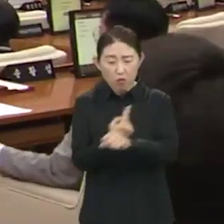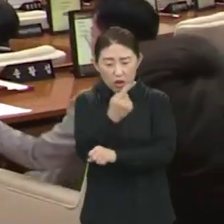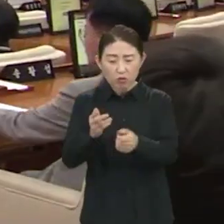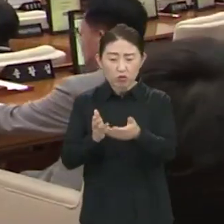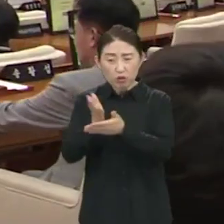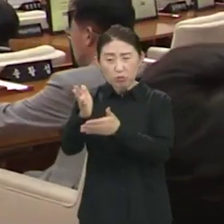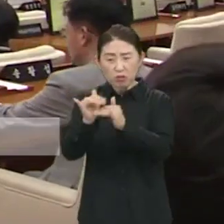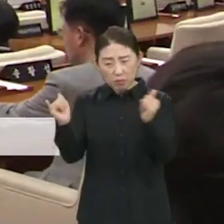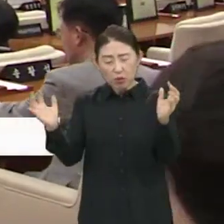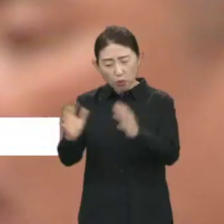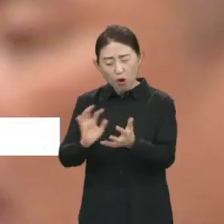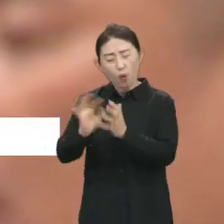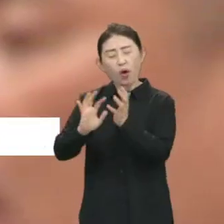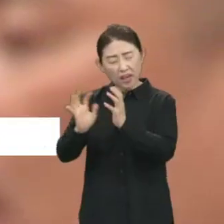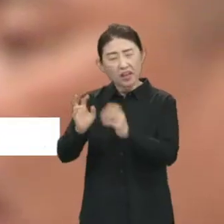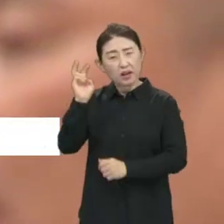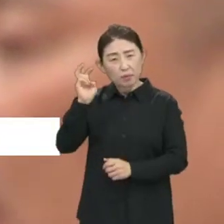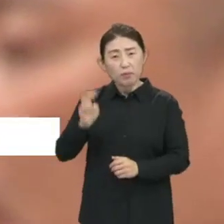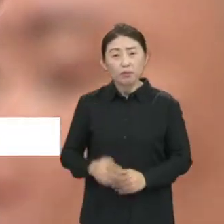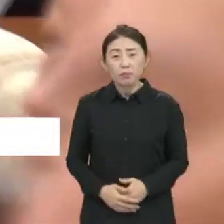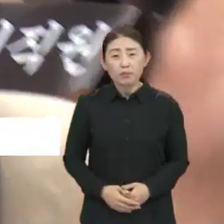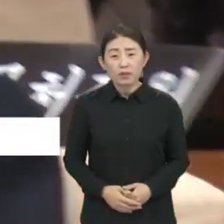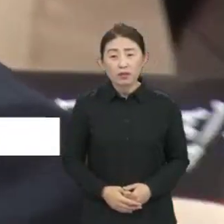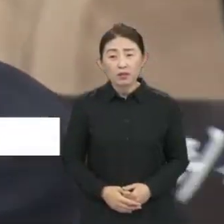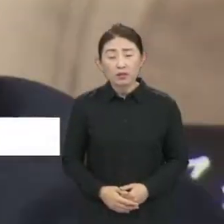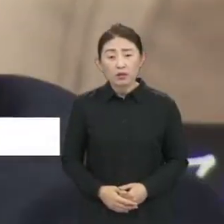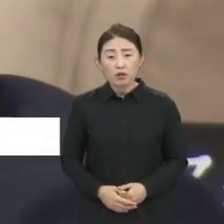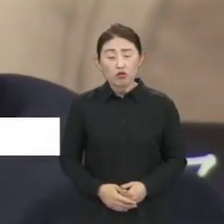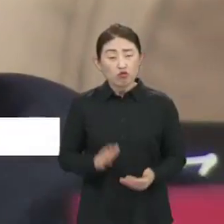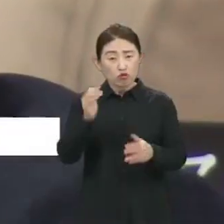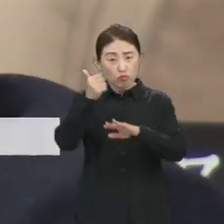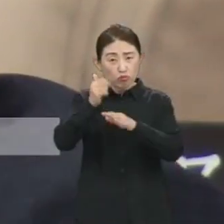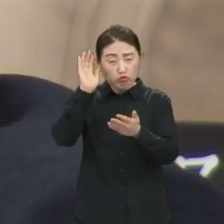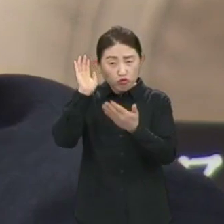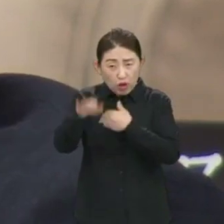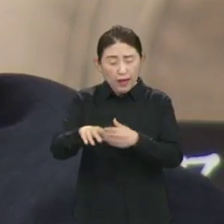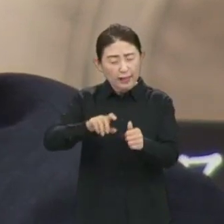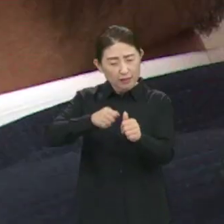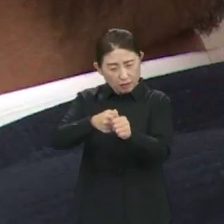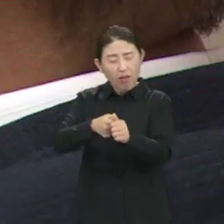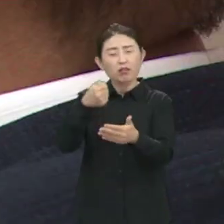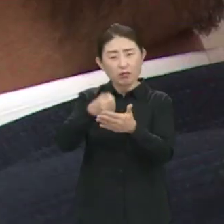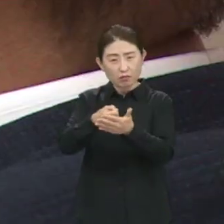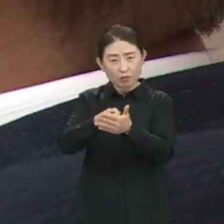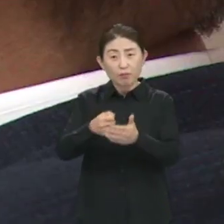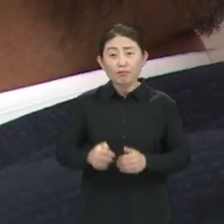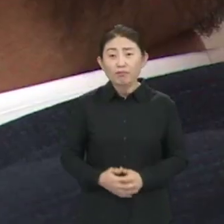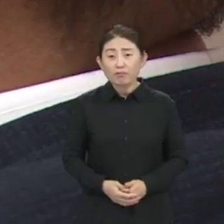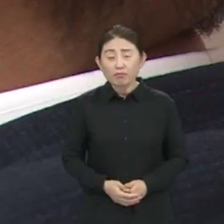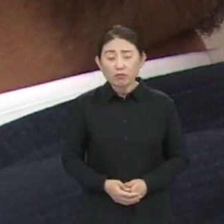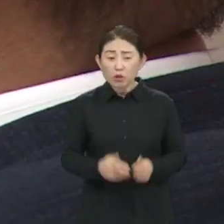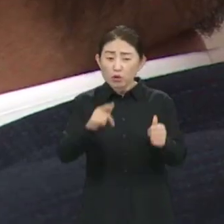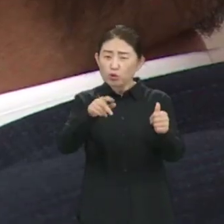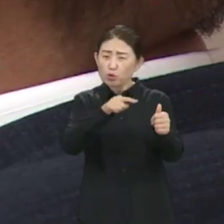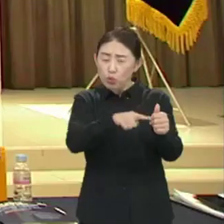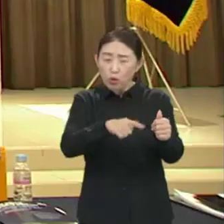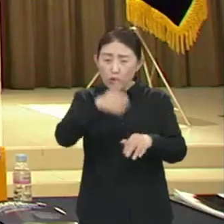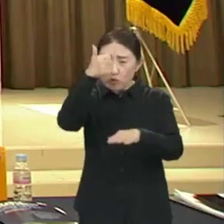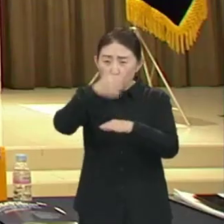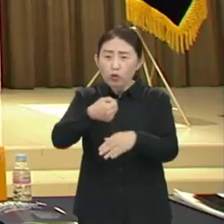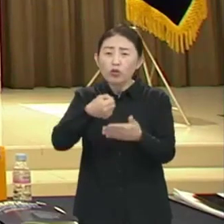외부자문위원회가 한 차례 더 열릴 걸로 보이는 가운데 이를 토대로 징계 수위 등이 결정될 걸로 보여 송할섭 의원에 대한 최종